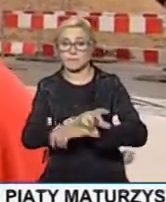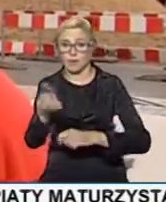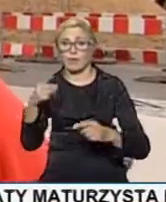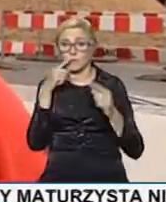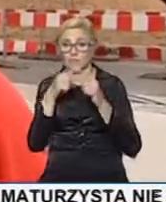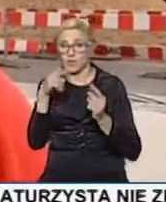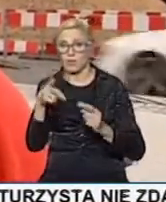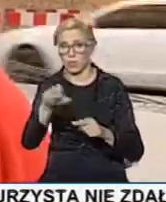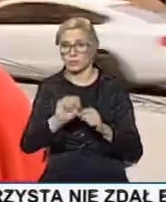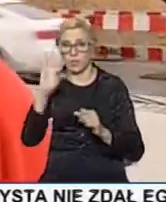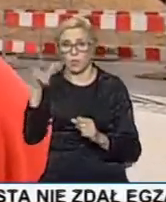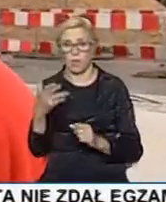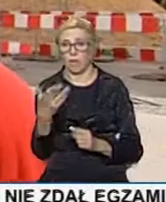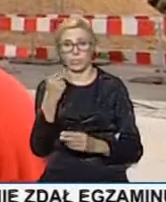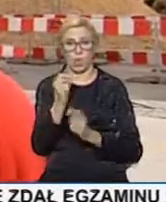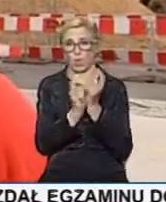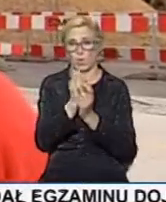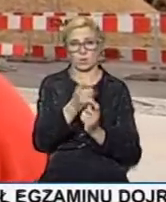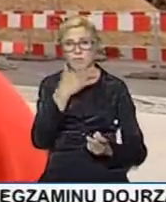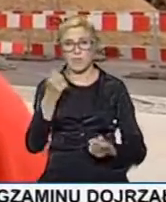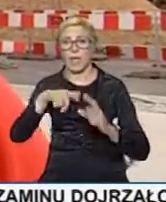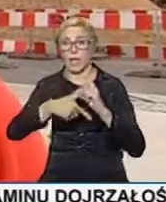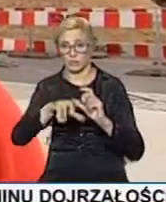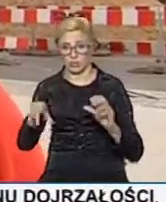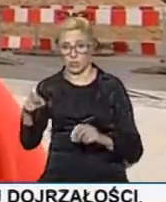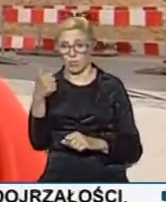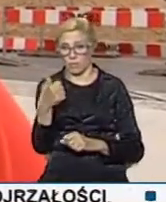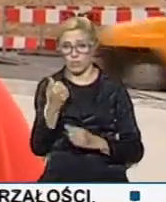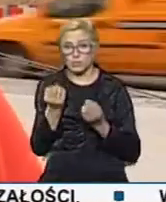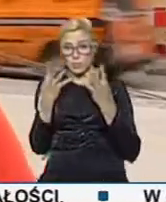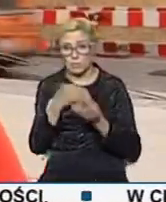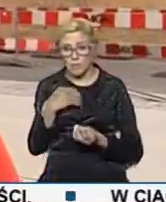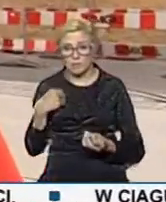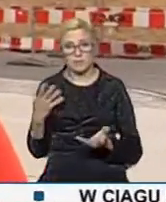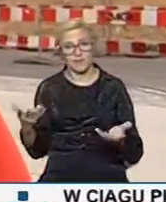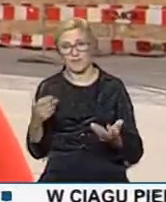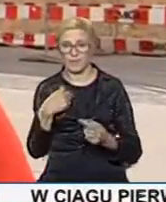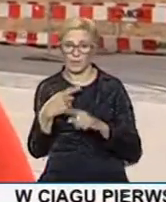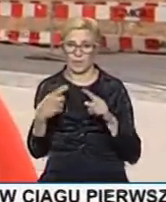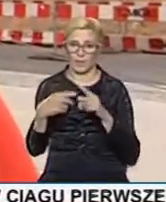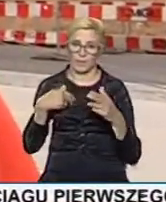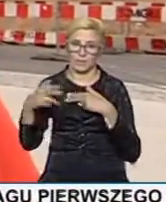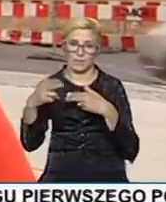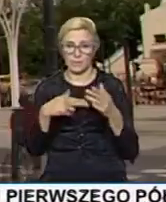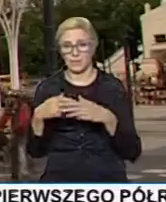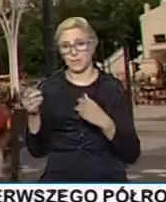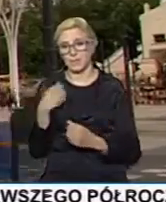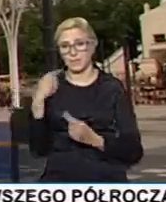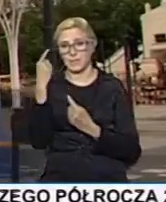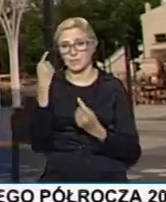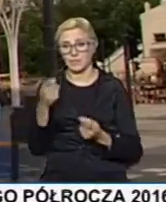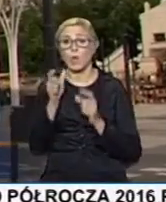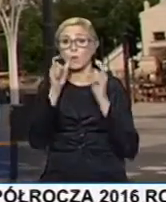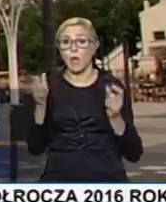punktu widzenia jest to ładne, nikt nie będzie się z tym kłócił. Ale czy to jeden z 7 cudów Polski, to ja bym z tym polemizował. Głosy